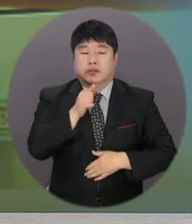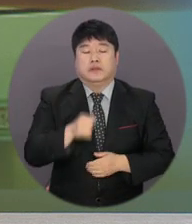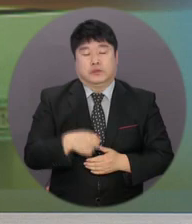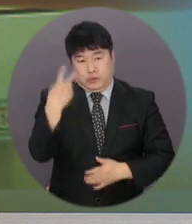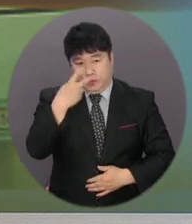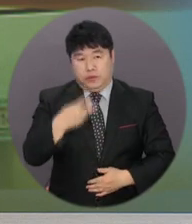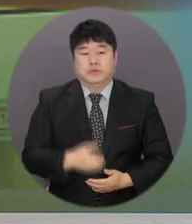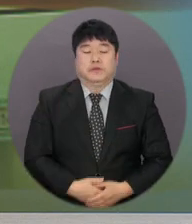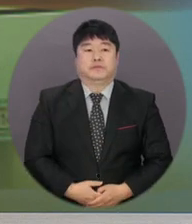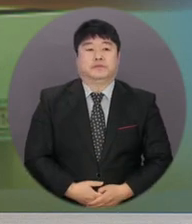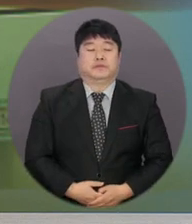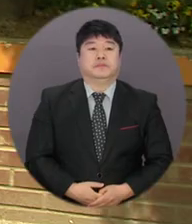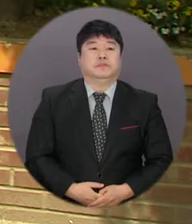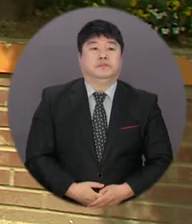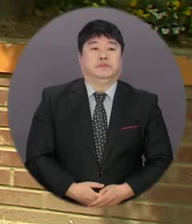기자가 취재했습니다.